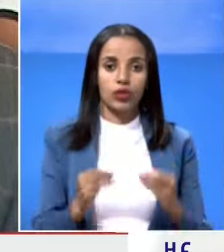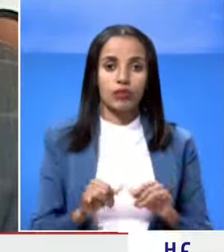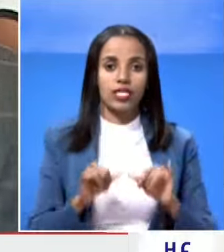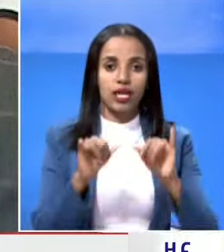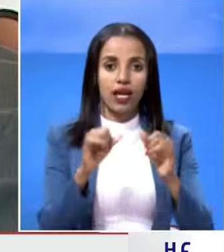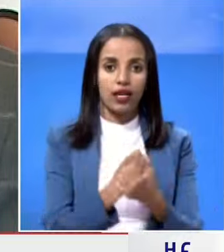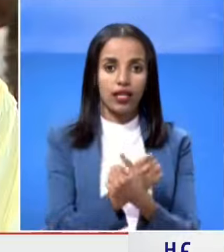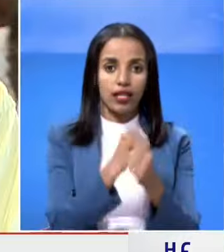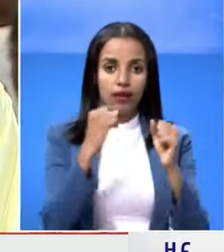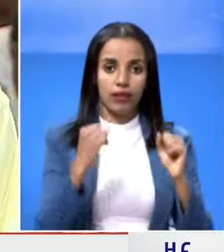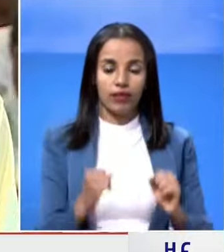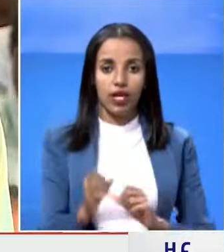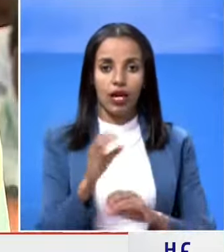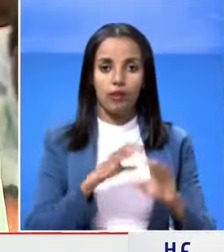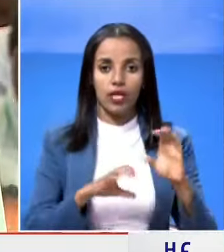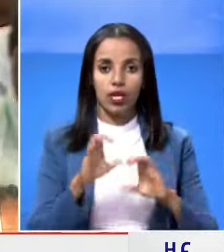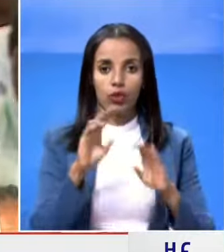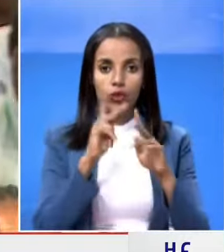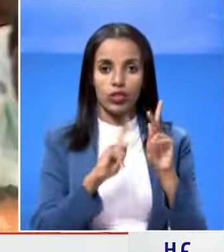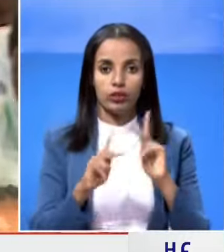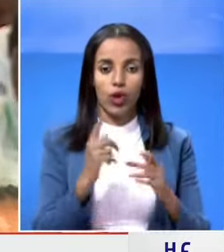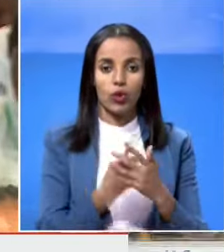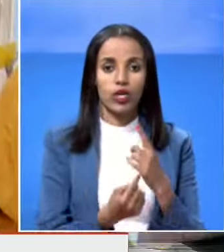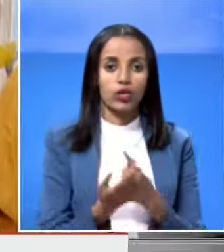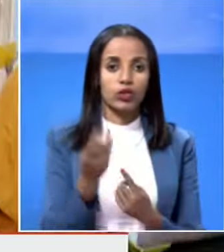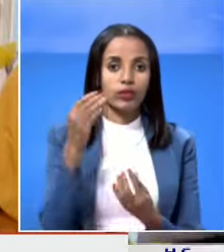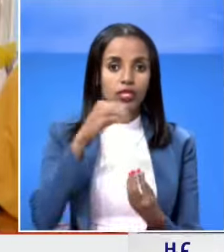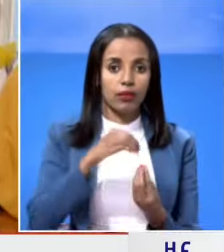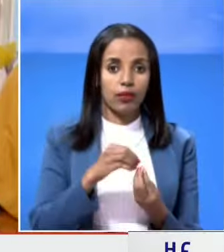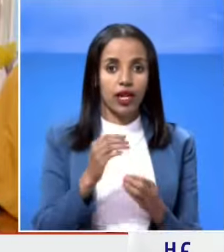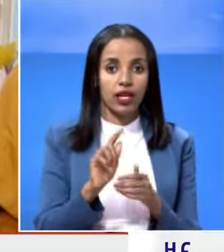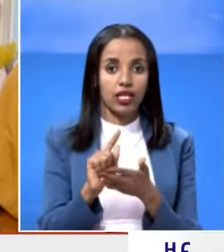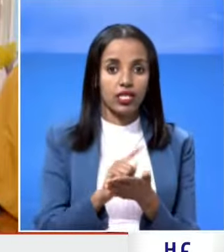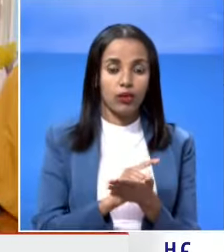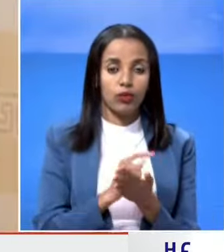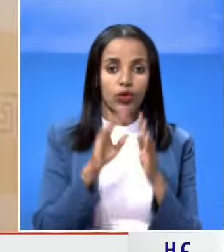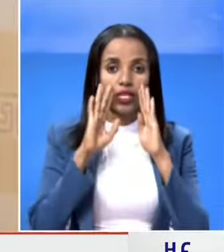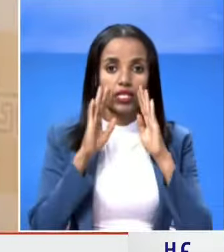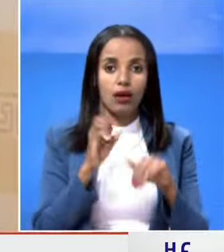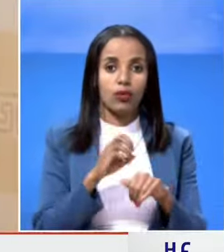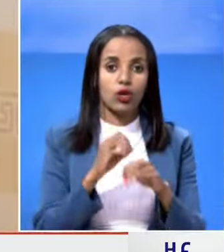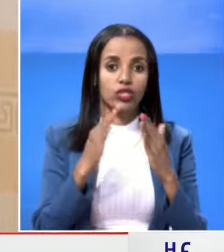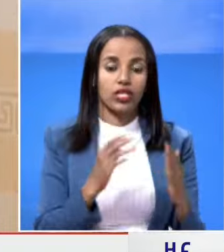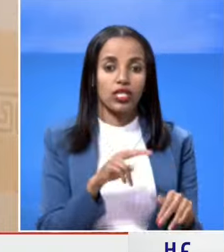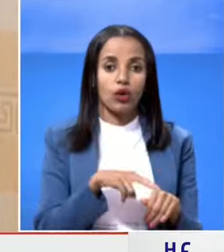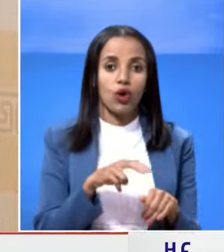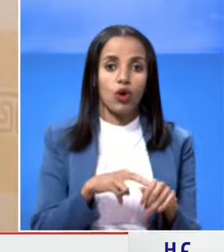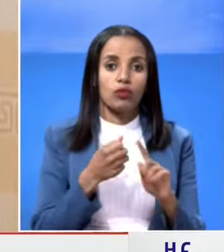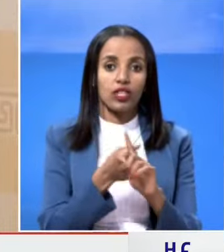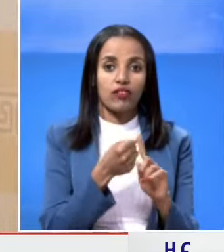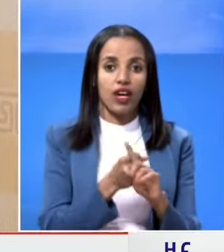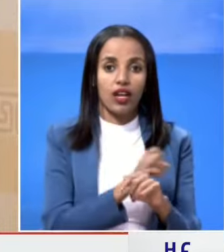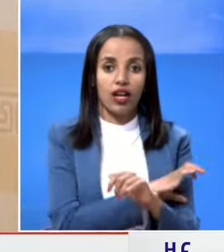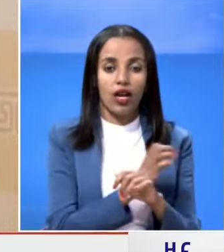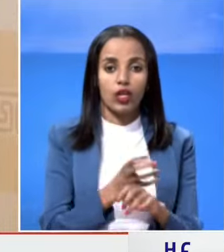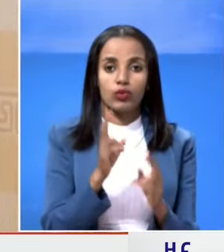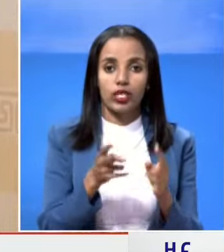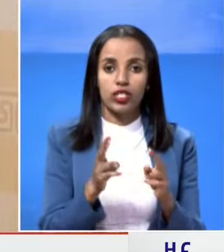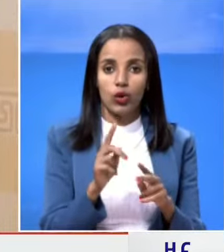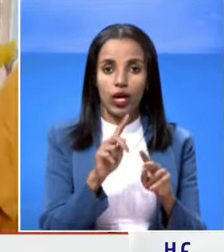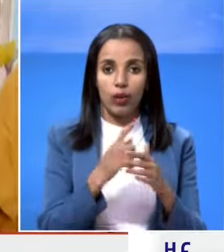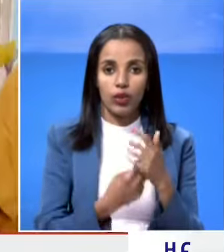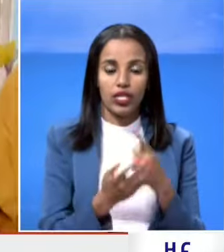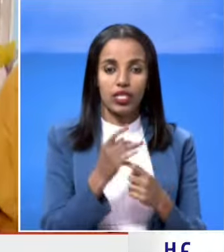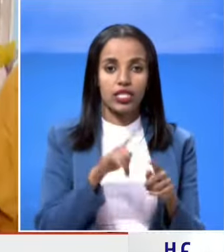በዘላቂነት ለመፍታትም ከሚደረጉ ህዝባዊ ውይይቶች ባሻገር ከሰሞኑ የሰላም ካውንስል ተቋቁሞ ተፋላሚ ኃይሎች በአስቸኳይ ወደ ውይይትና